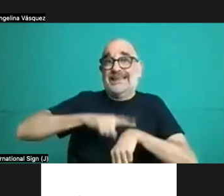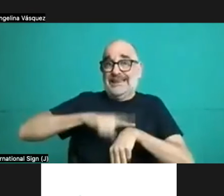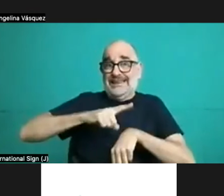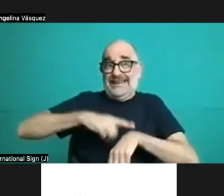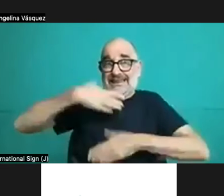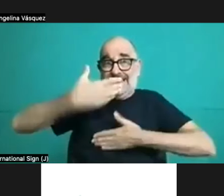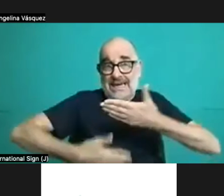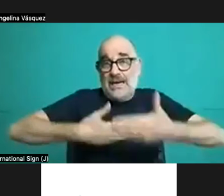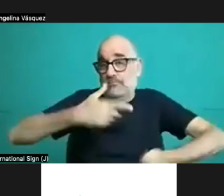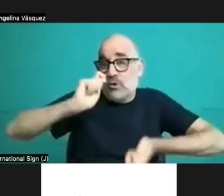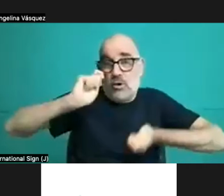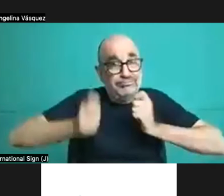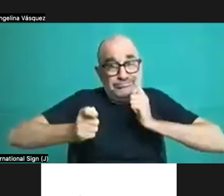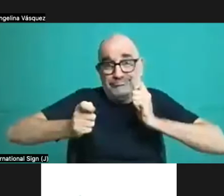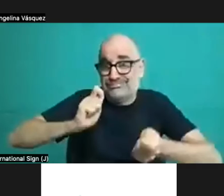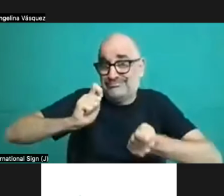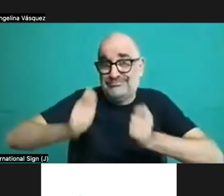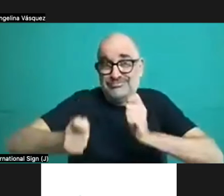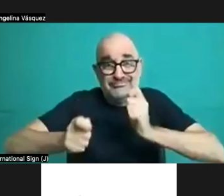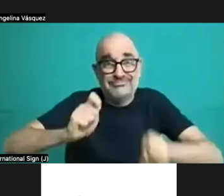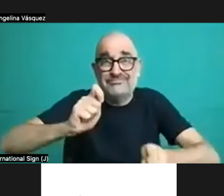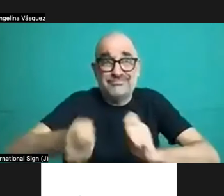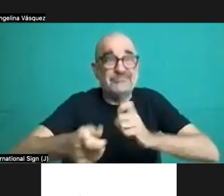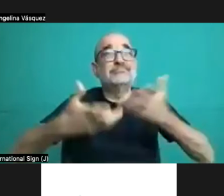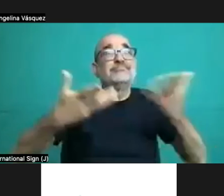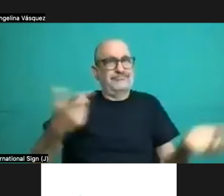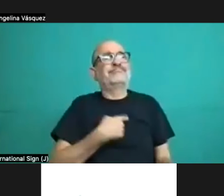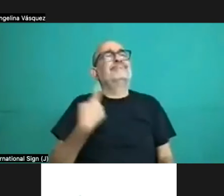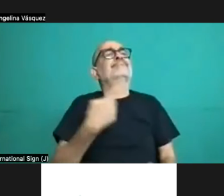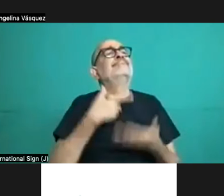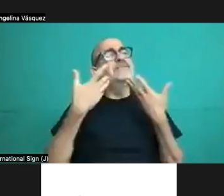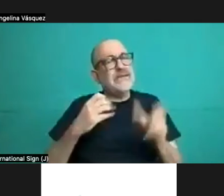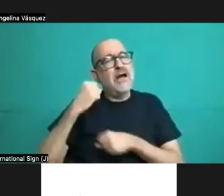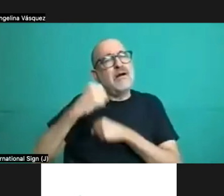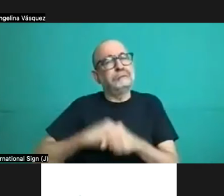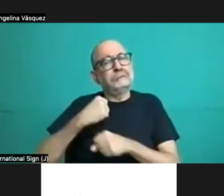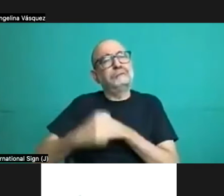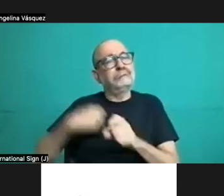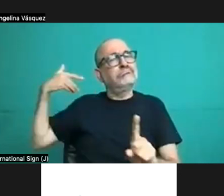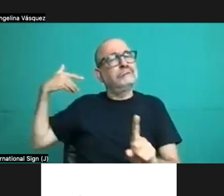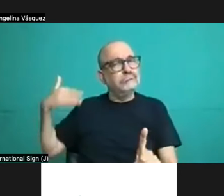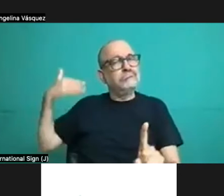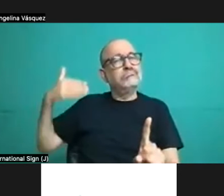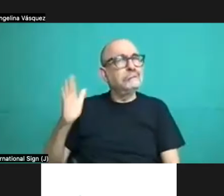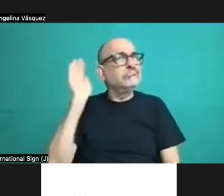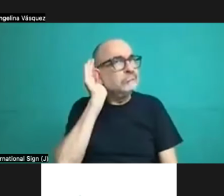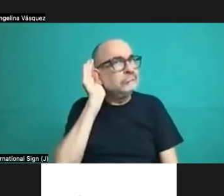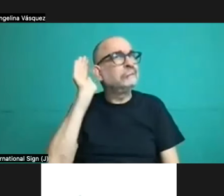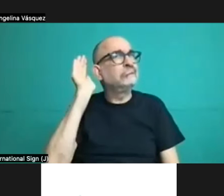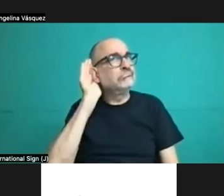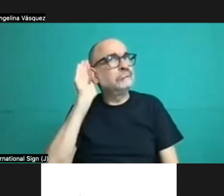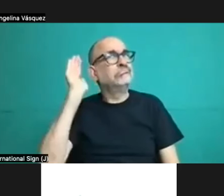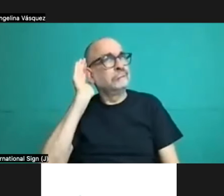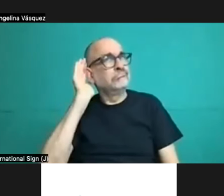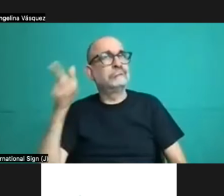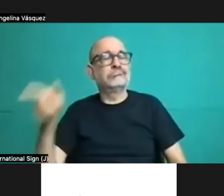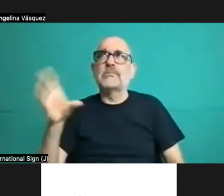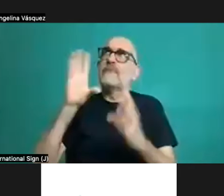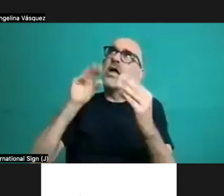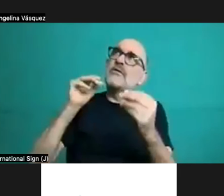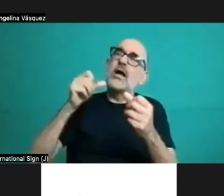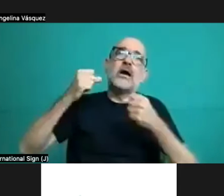Alors, heureusement, les temps ont changé. Ces dernières années, lorsqu'on parlait de sécurité des patients,